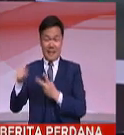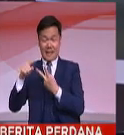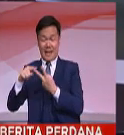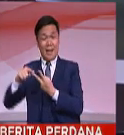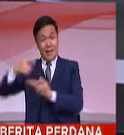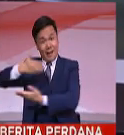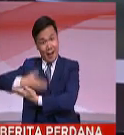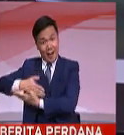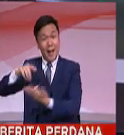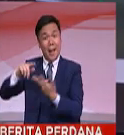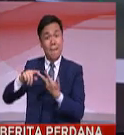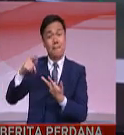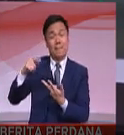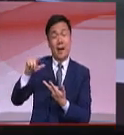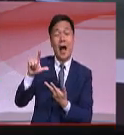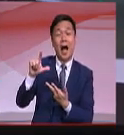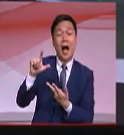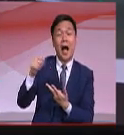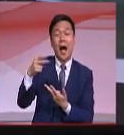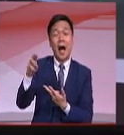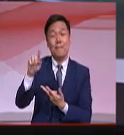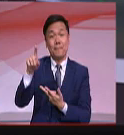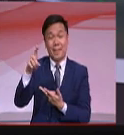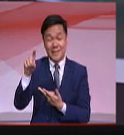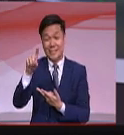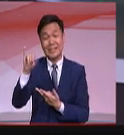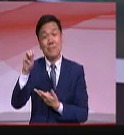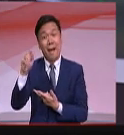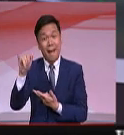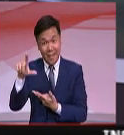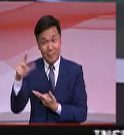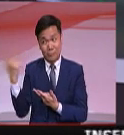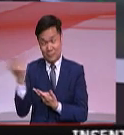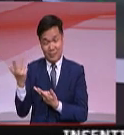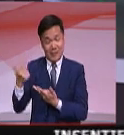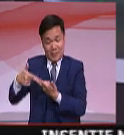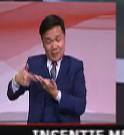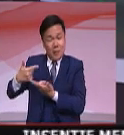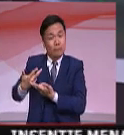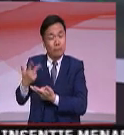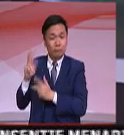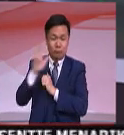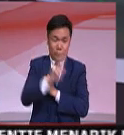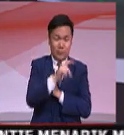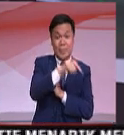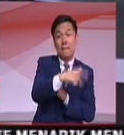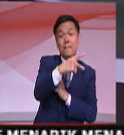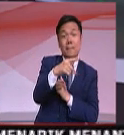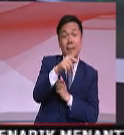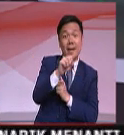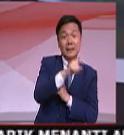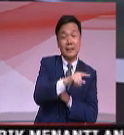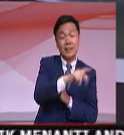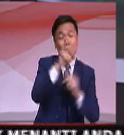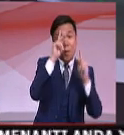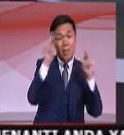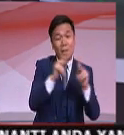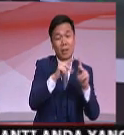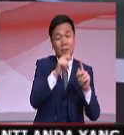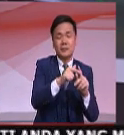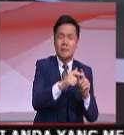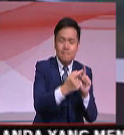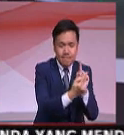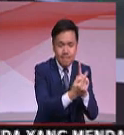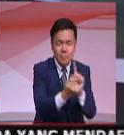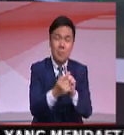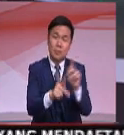baginda, Tengku Panglima Muda, Tengku Ahmad Ismail Muazzam Shah, ke PPS Dewan Orang Ramai Seri Damai Kuantan menyantuni